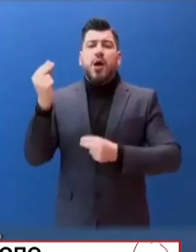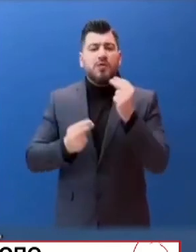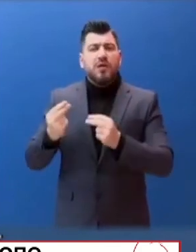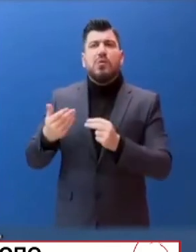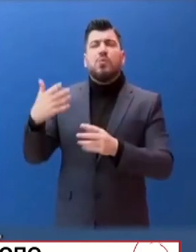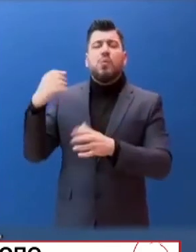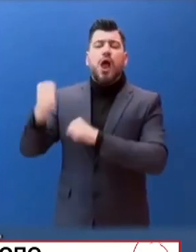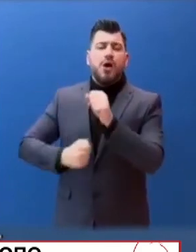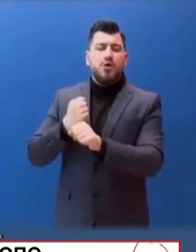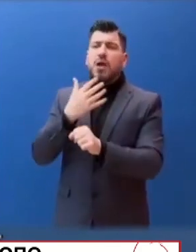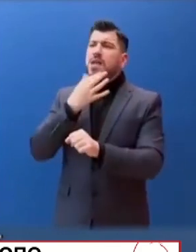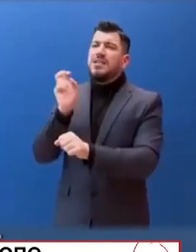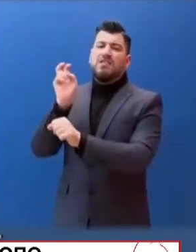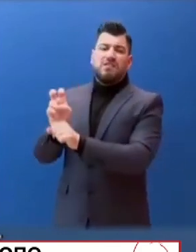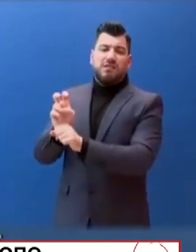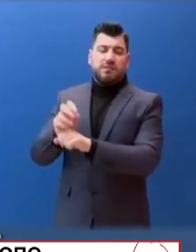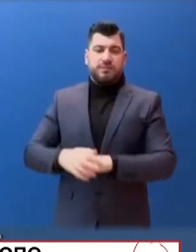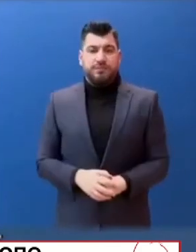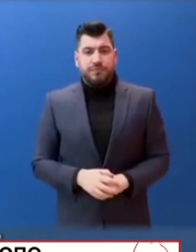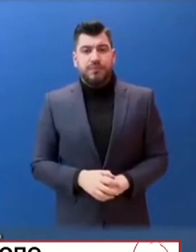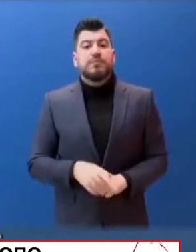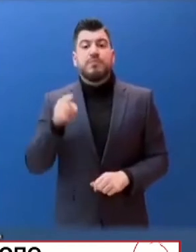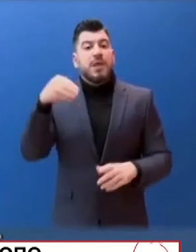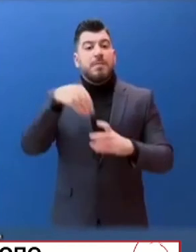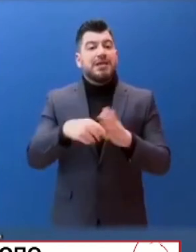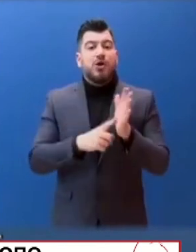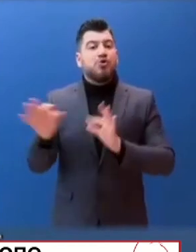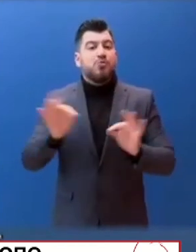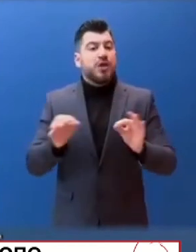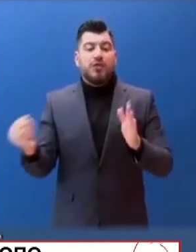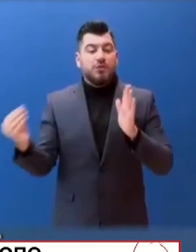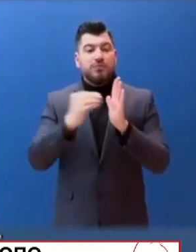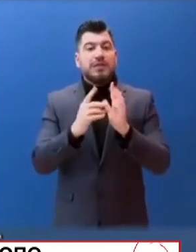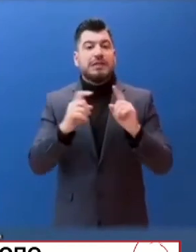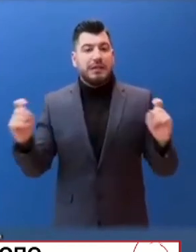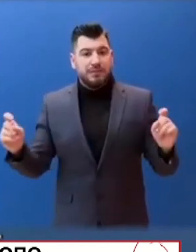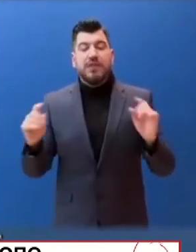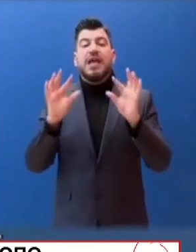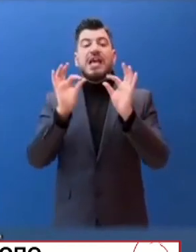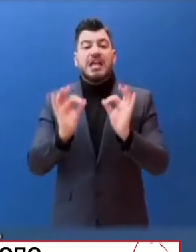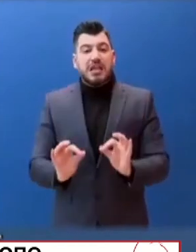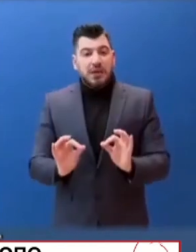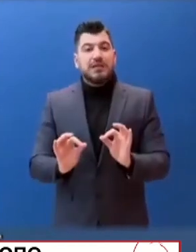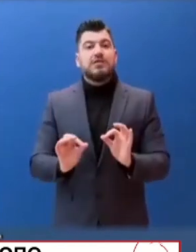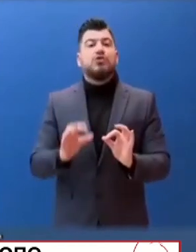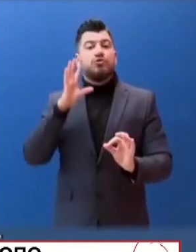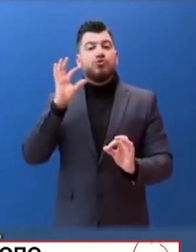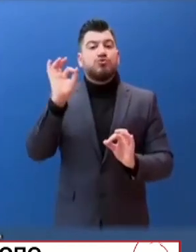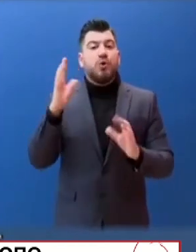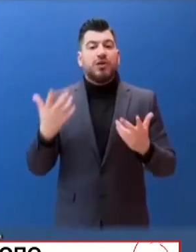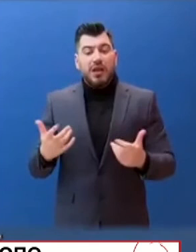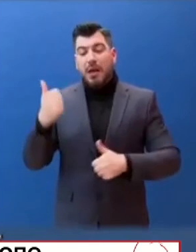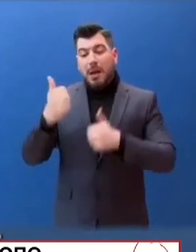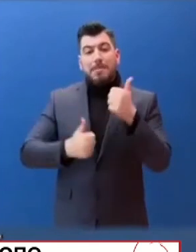κοινωνίας. Σε αυτό, μεταξύ άλλων, περιλαμβάνονται. Πρώτον, ρυθμίσεις που επαναπροσδιορίζουν με βάση